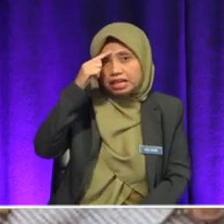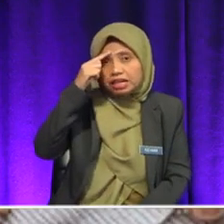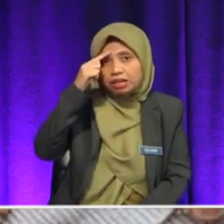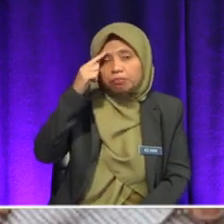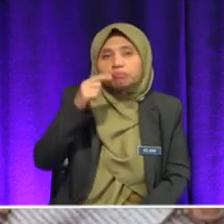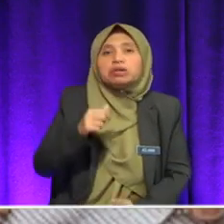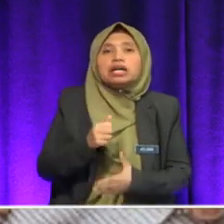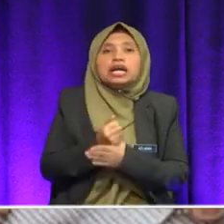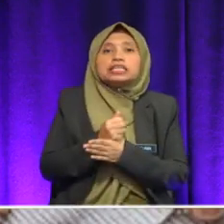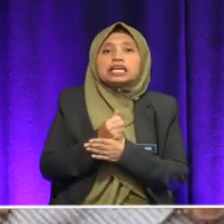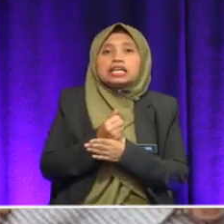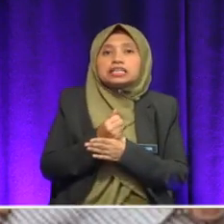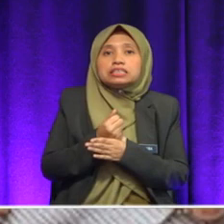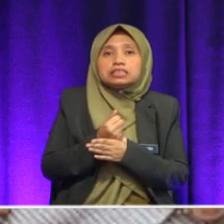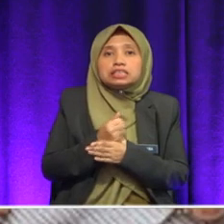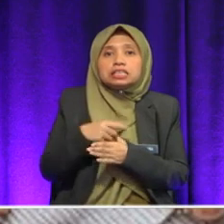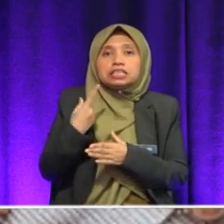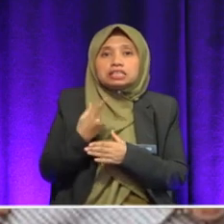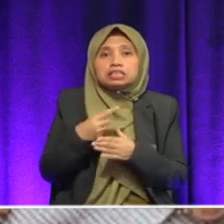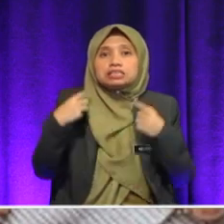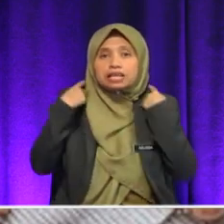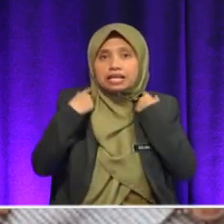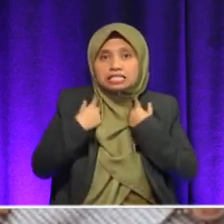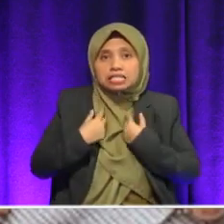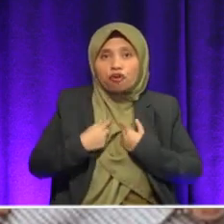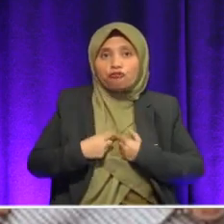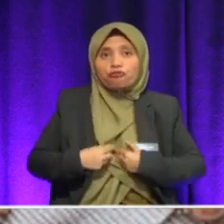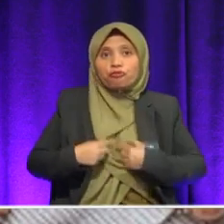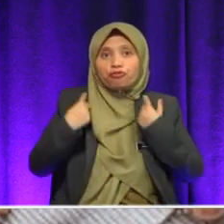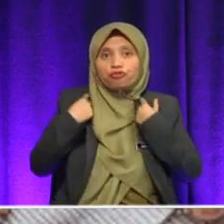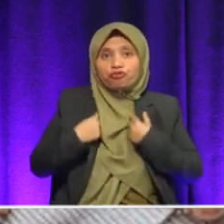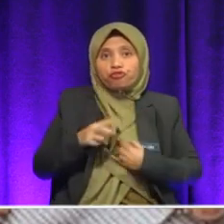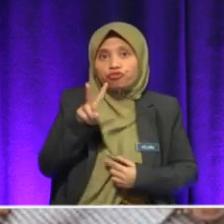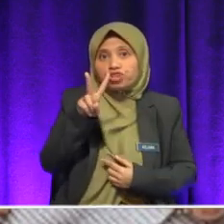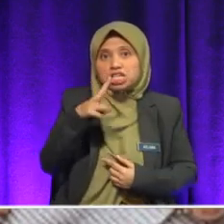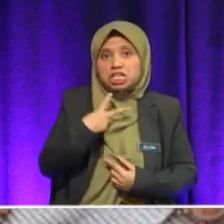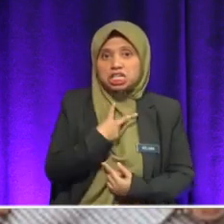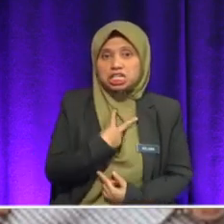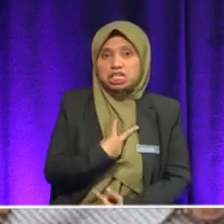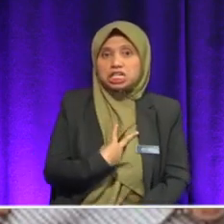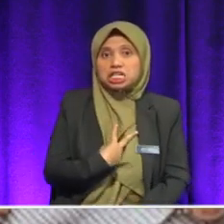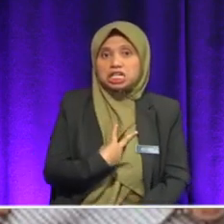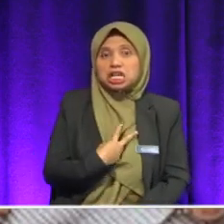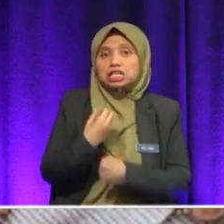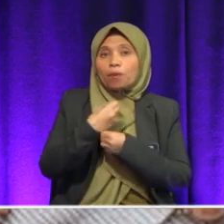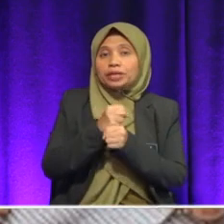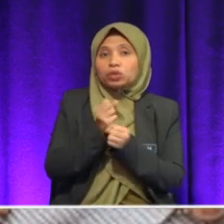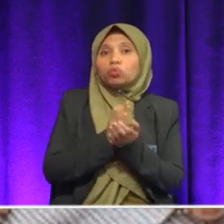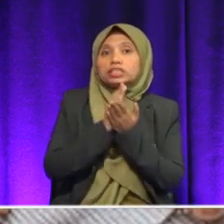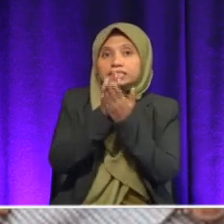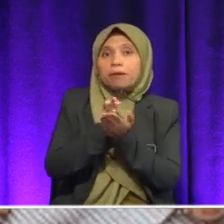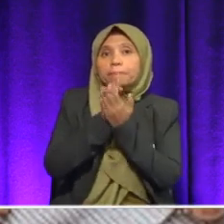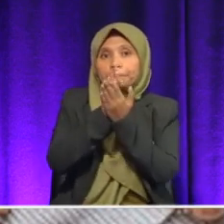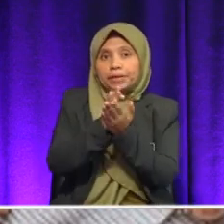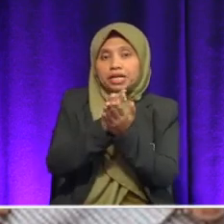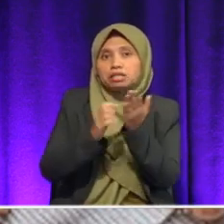itu selalunya kita gunakan yang berbentuk V ataupun garis dhy berbentuk sampai supaya dia nampak